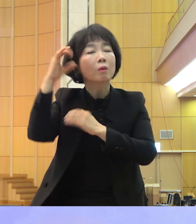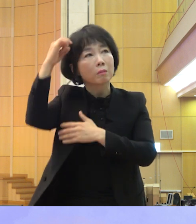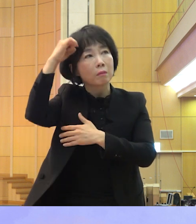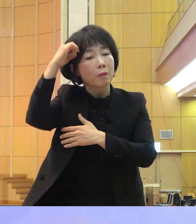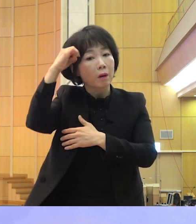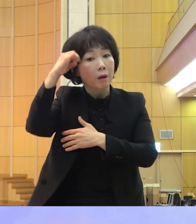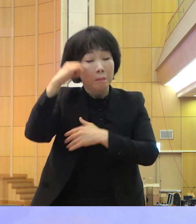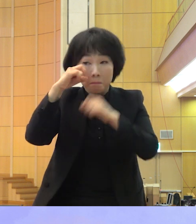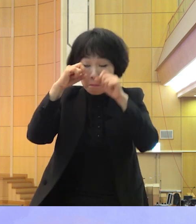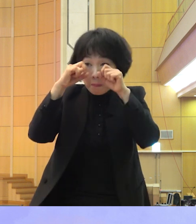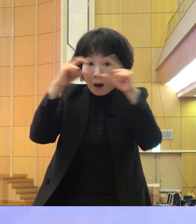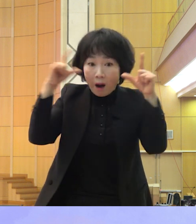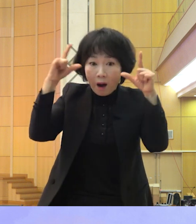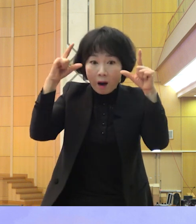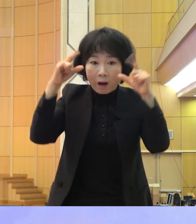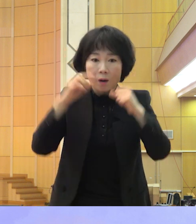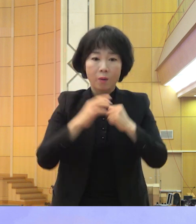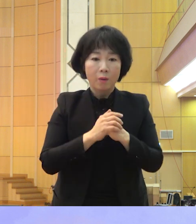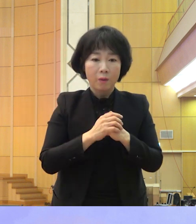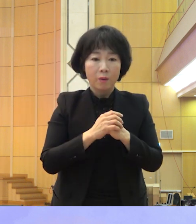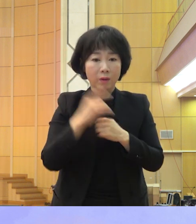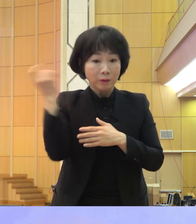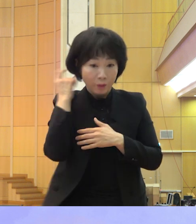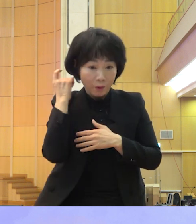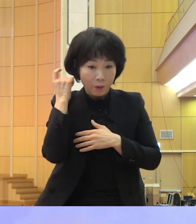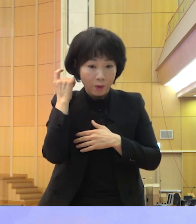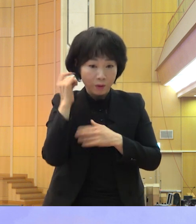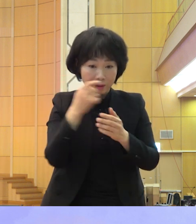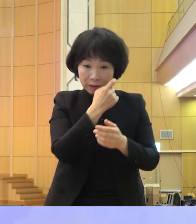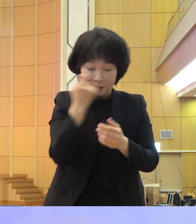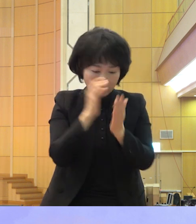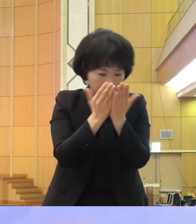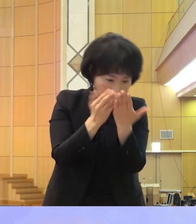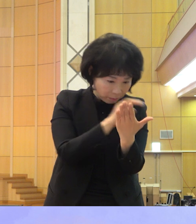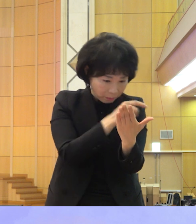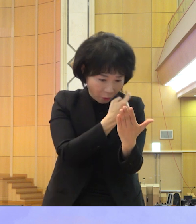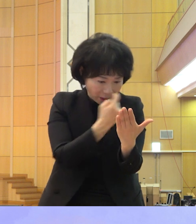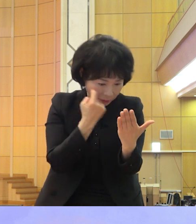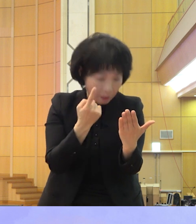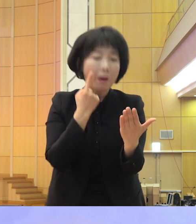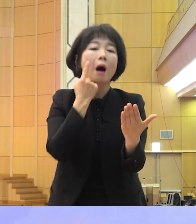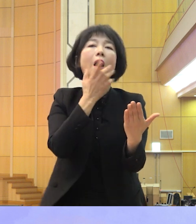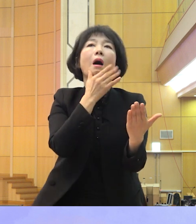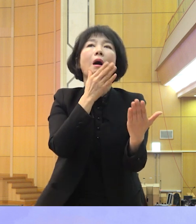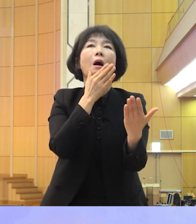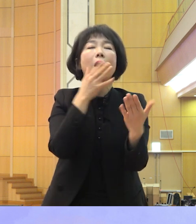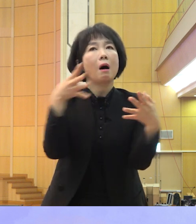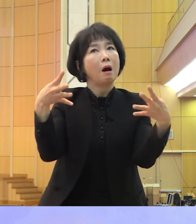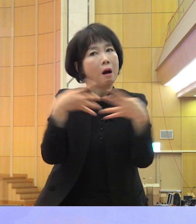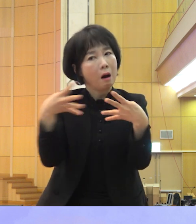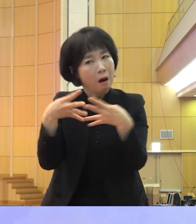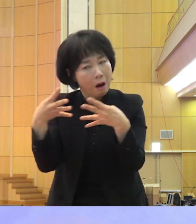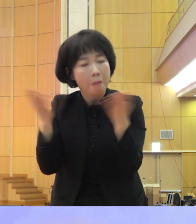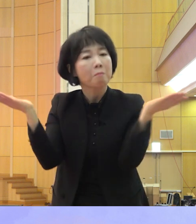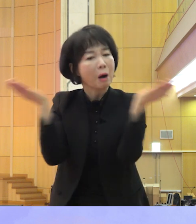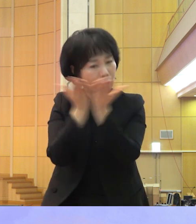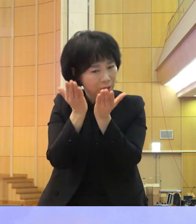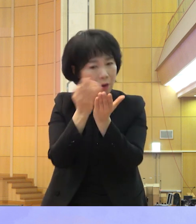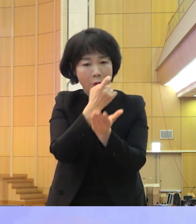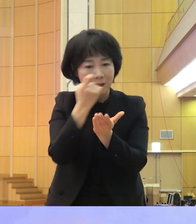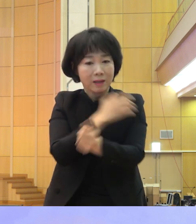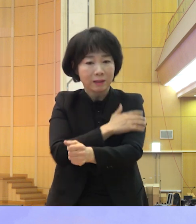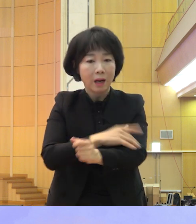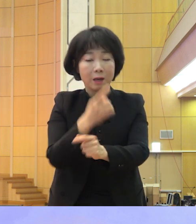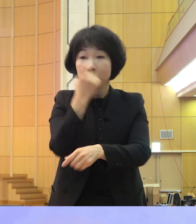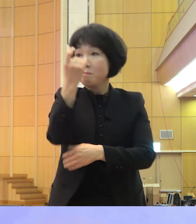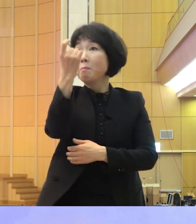들으면서 소위 시청각적으로 듣기도 하고 실제 보기도 하고 이렇게 말씀을 확인하면서 말씀을